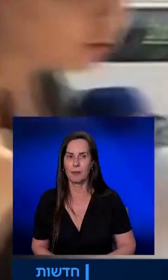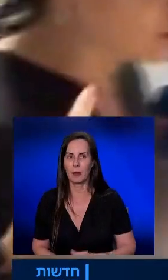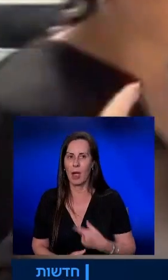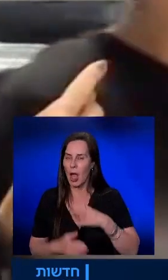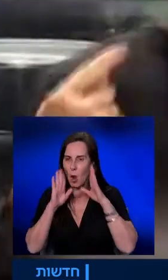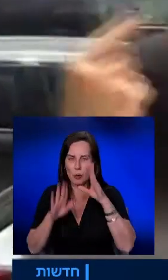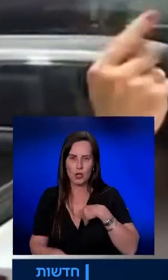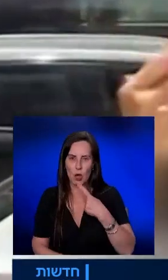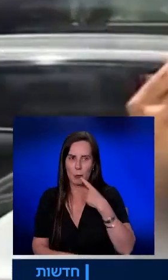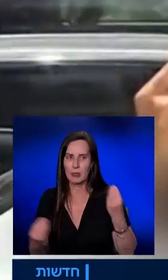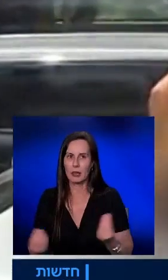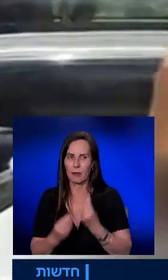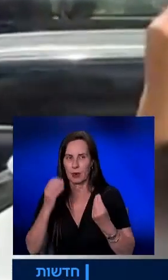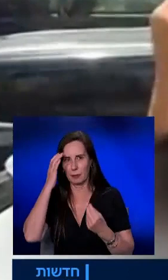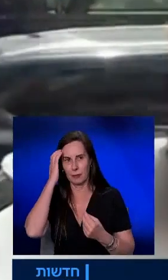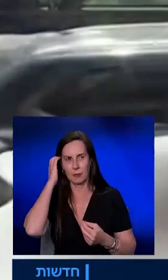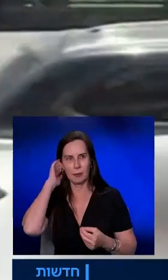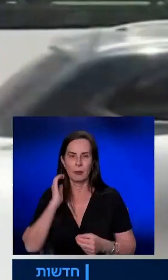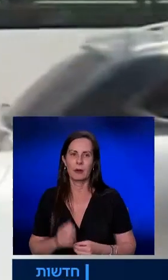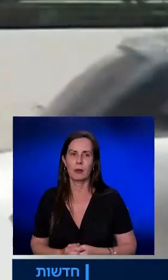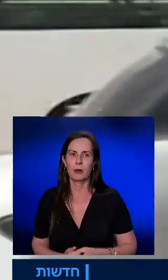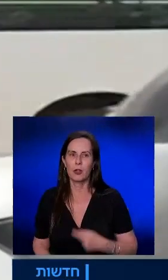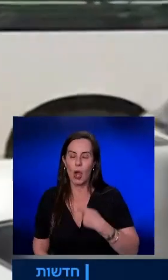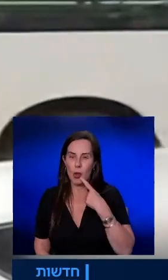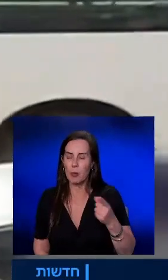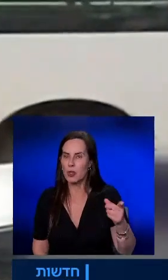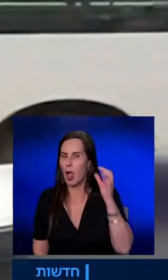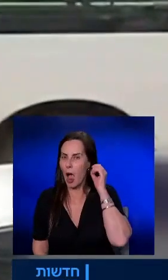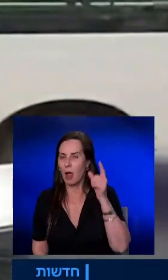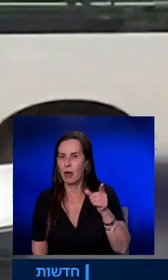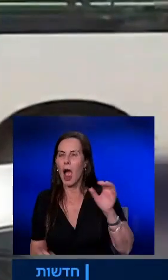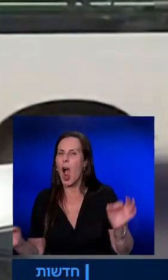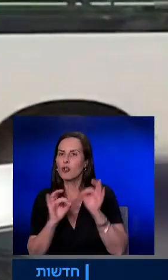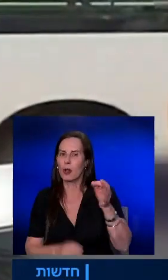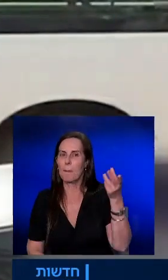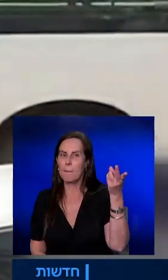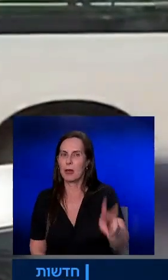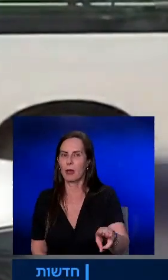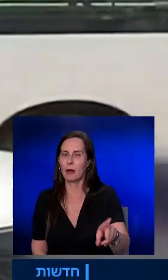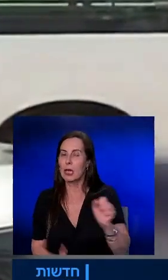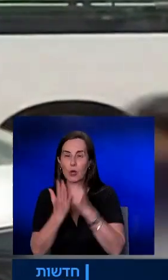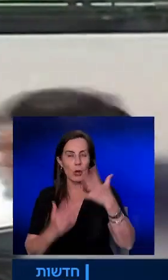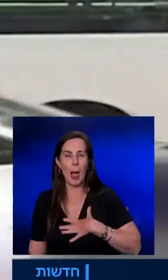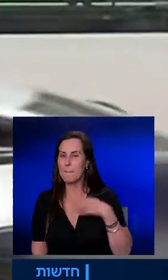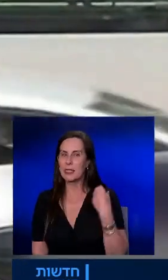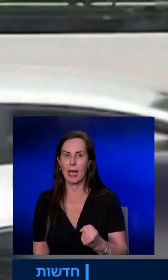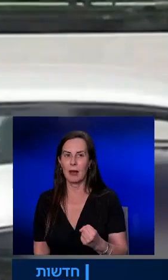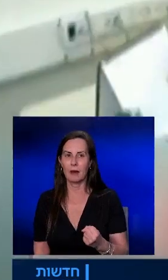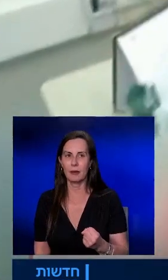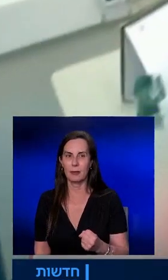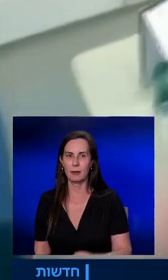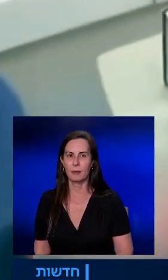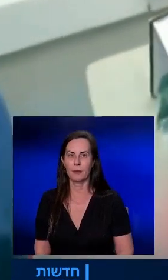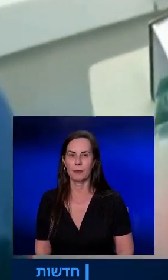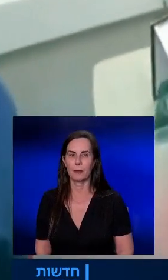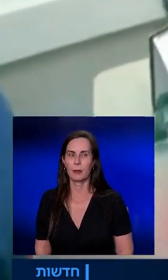عندما اقول هذه العباره يعني عندما اردد الشهيده شيرين ابو عاقله هذه الصحفيه الشجاعه.